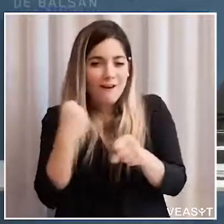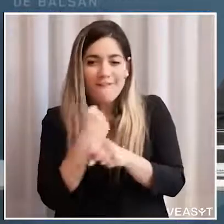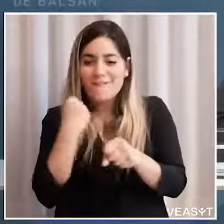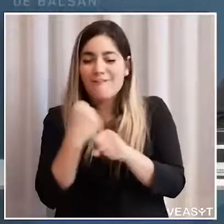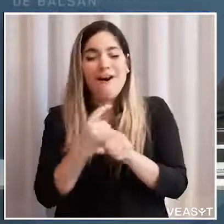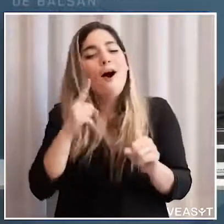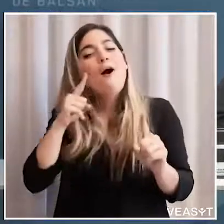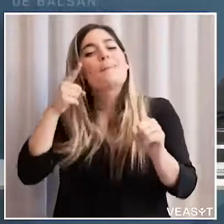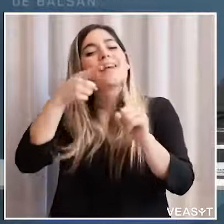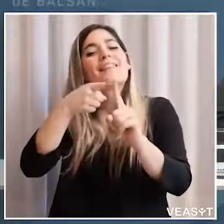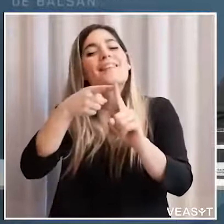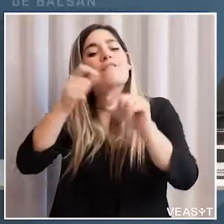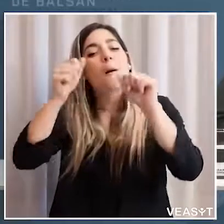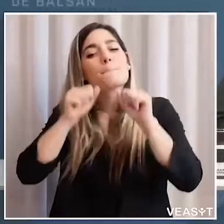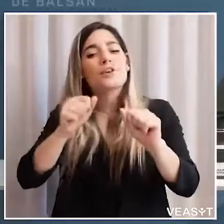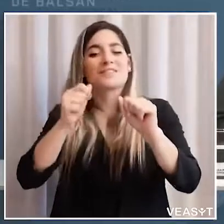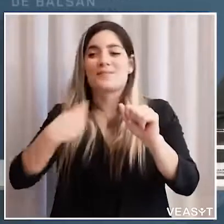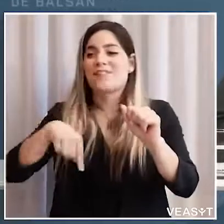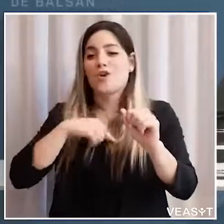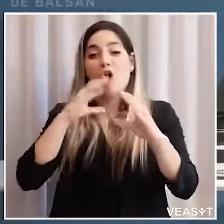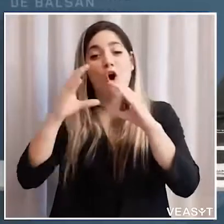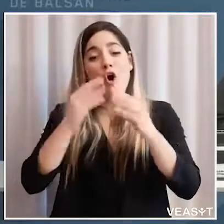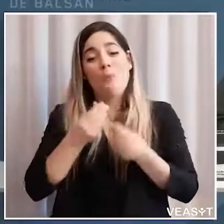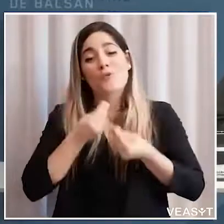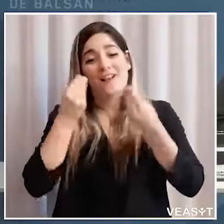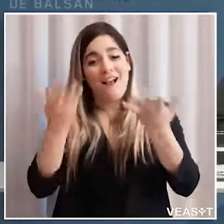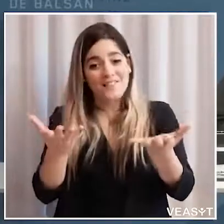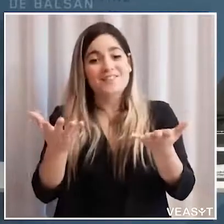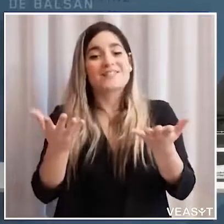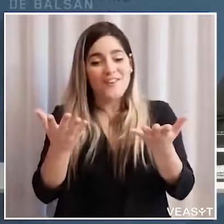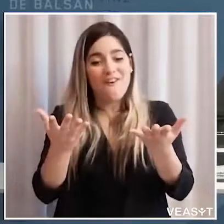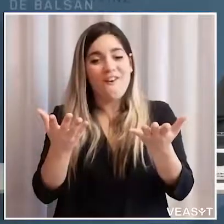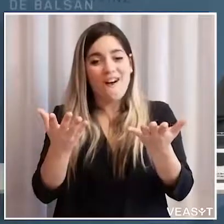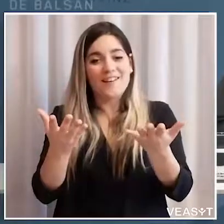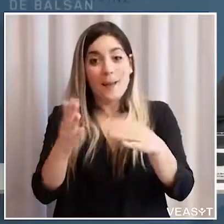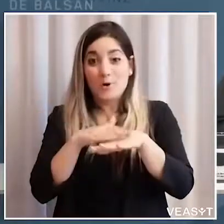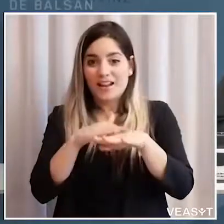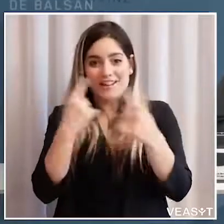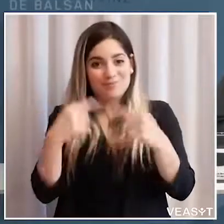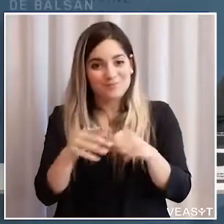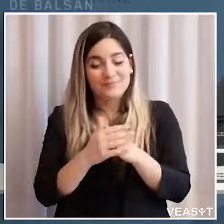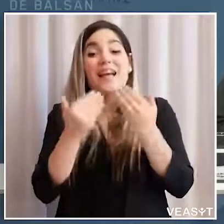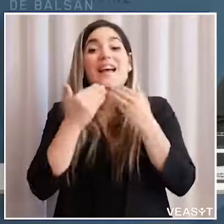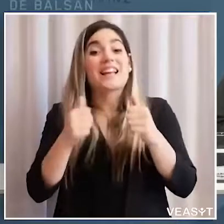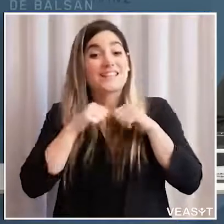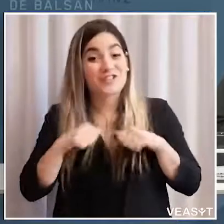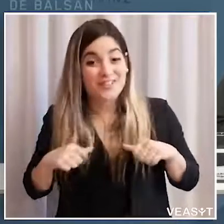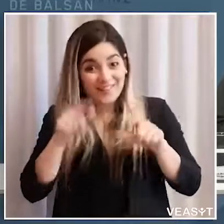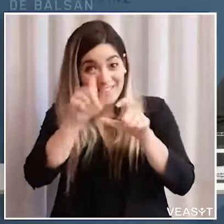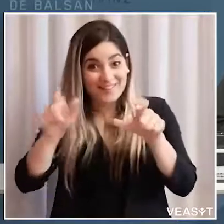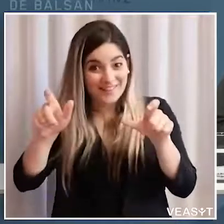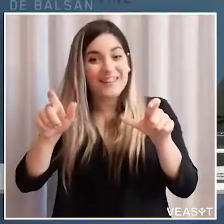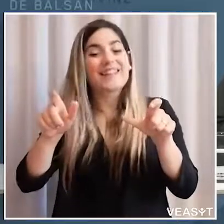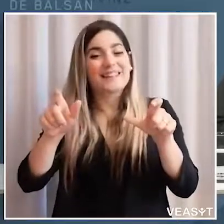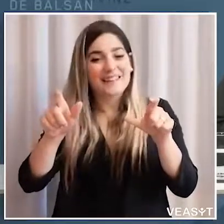per poterci dare la possibilità di comunicazione in questo modo e ringrazio ancora i